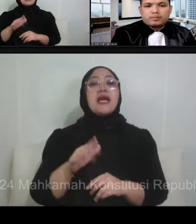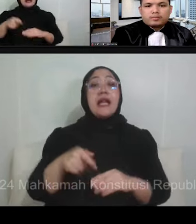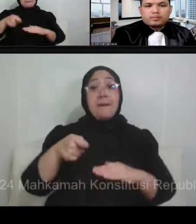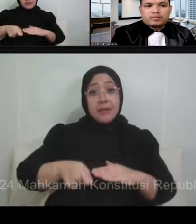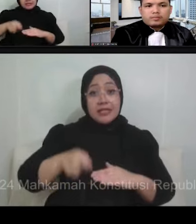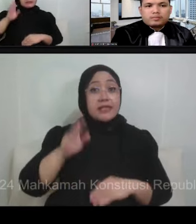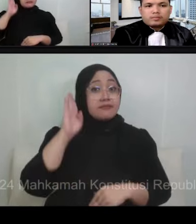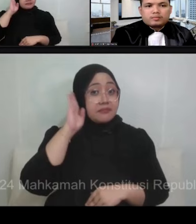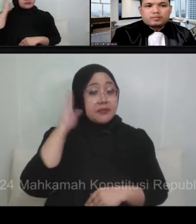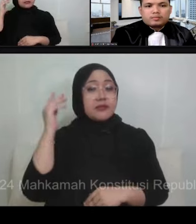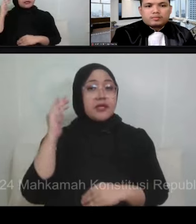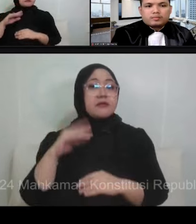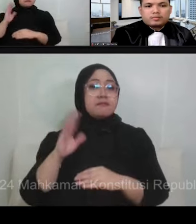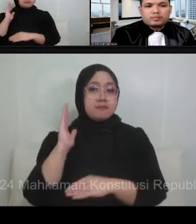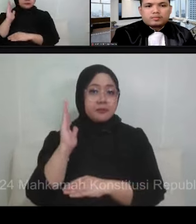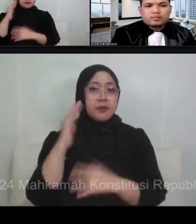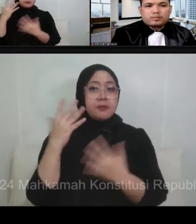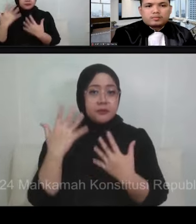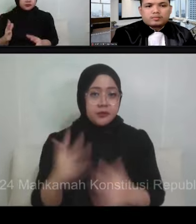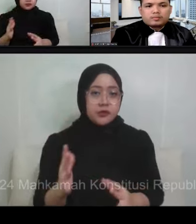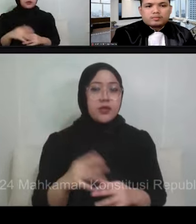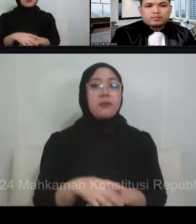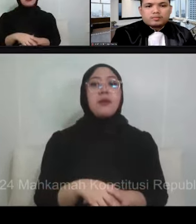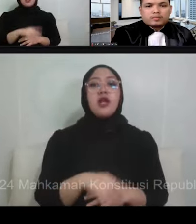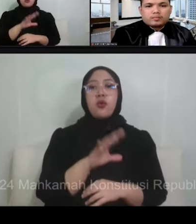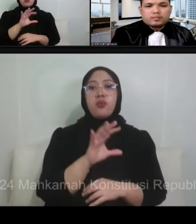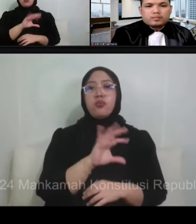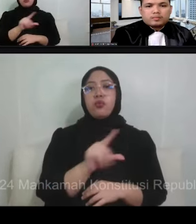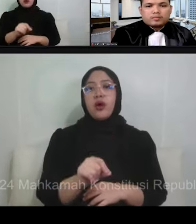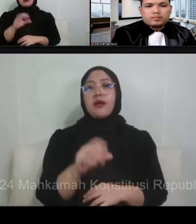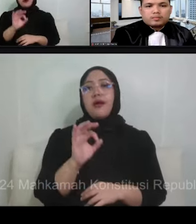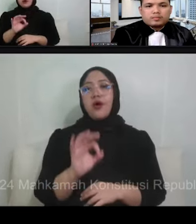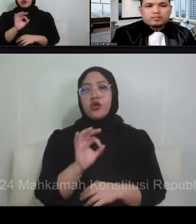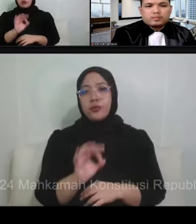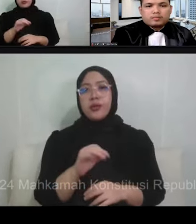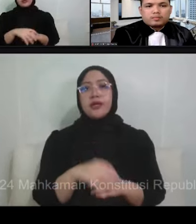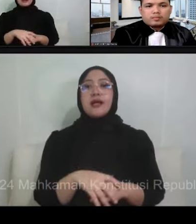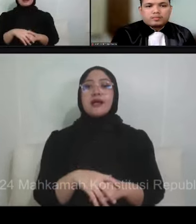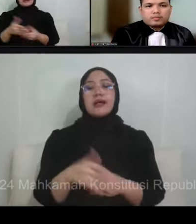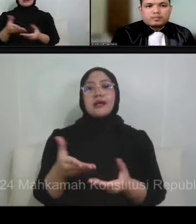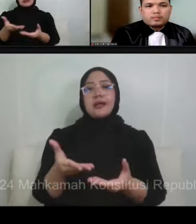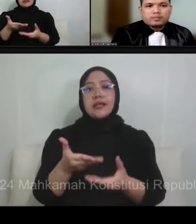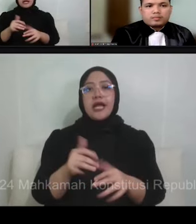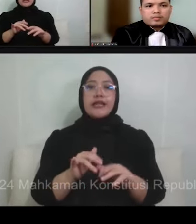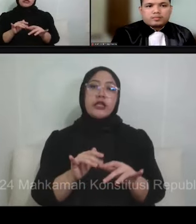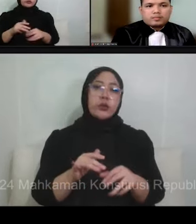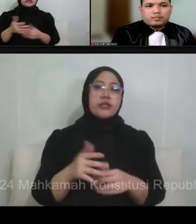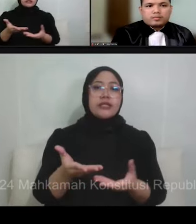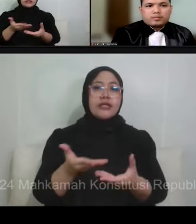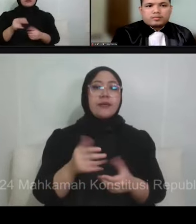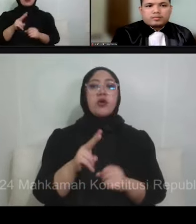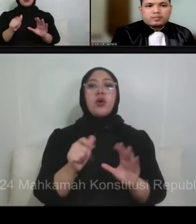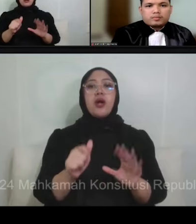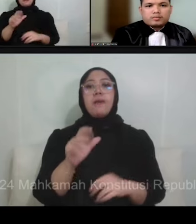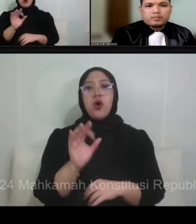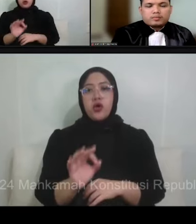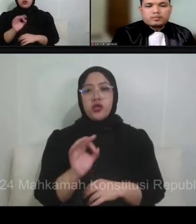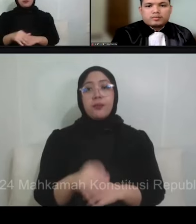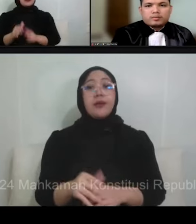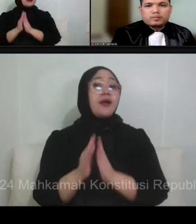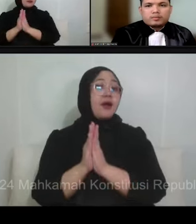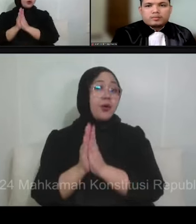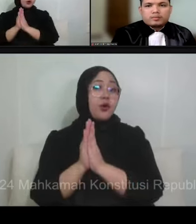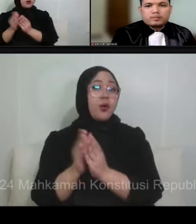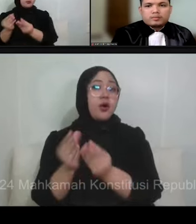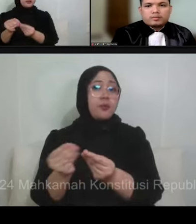tanggal 17 Oktober 2023 dan Kangan tertulisnya diterima mahkamah pada tanggal 13 Oktober 2023 para peman juga mengajukan satu